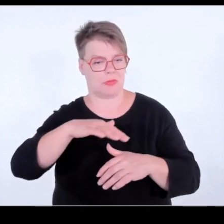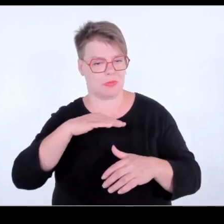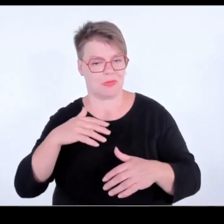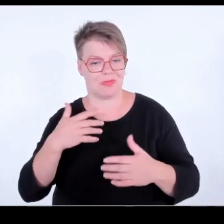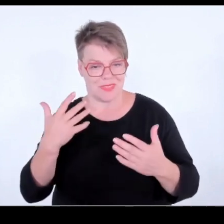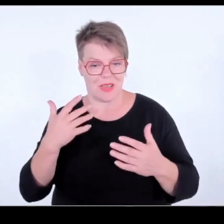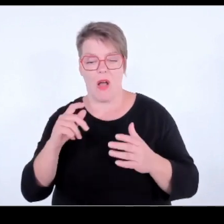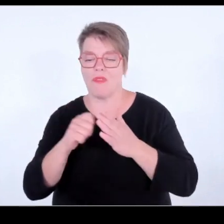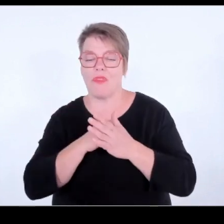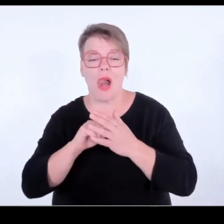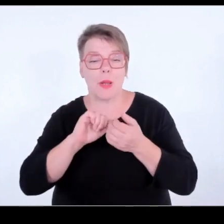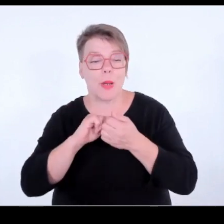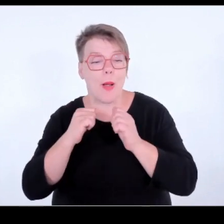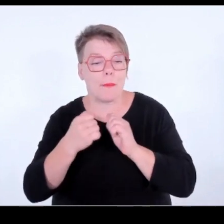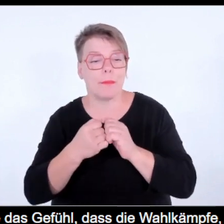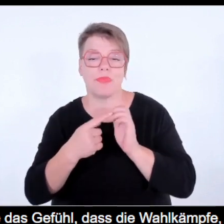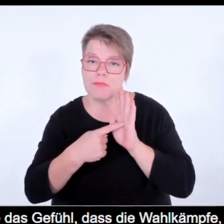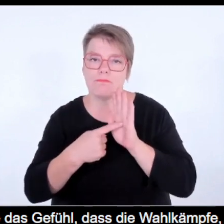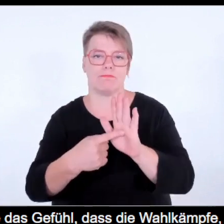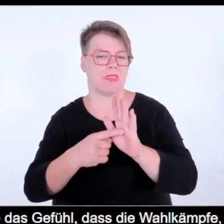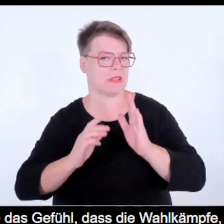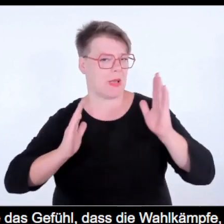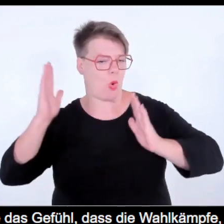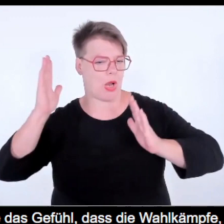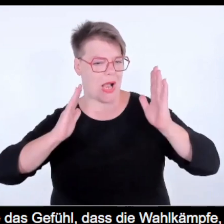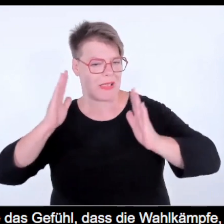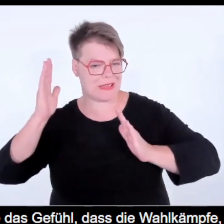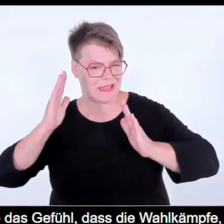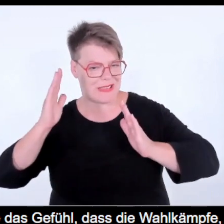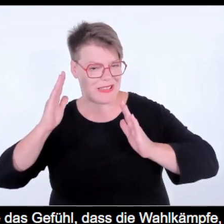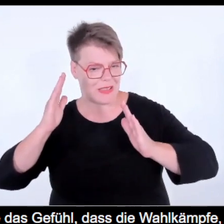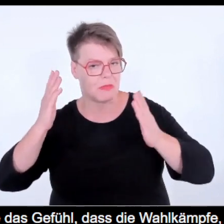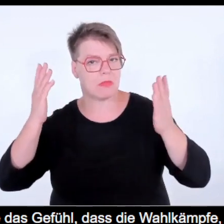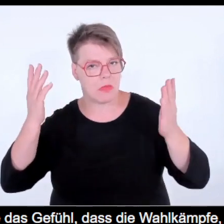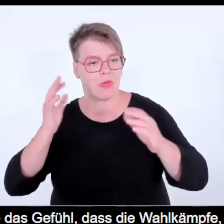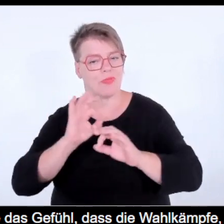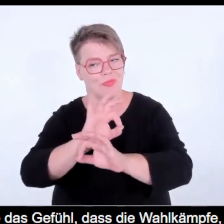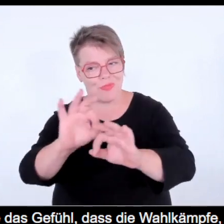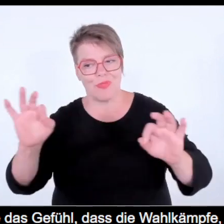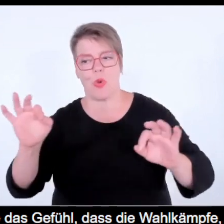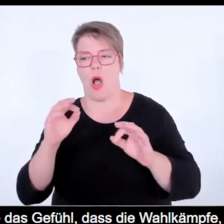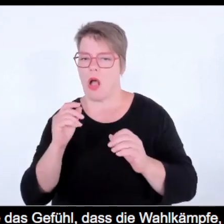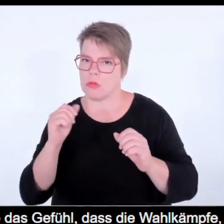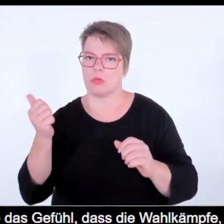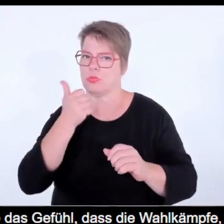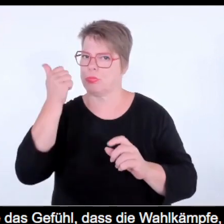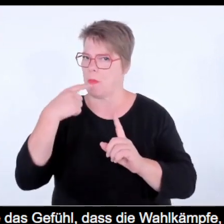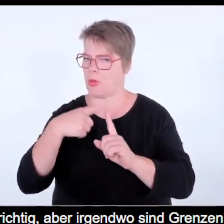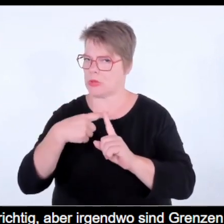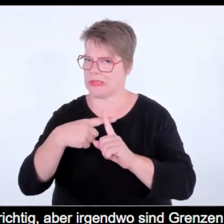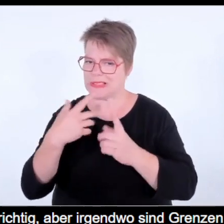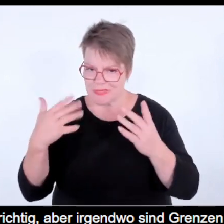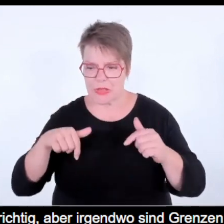sondern jeden Tag gilt es, neu zu erkämpfen. Und das heißt Demokratie und Plebiscite jeden Tag.